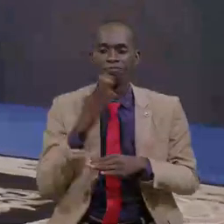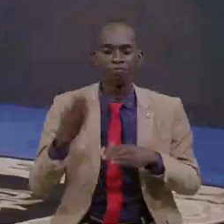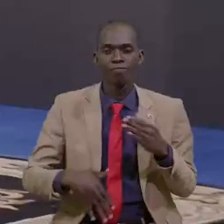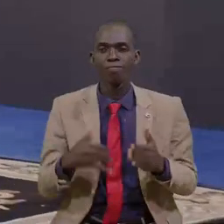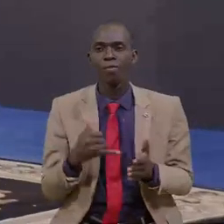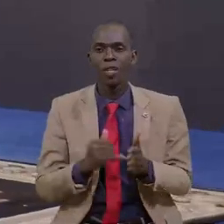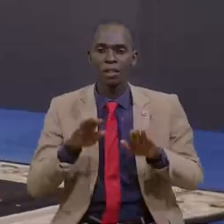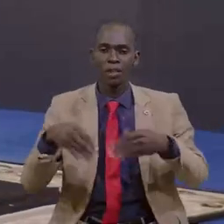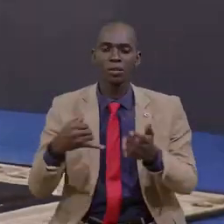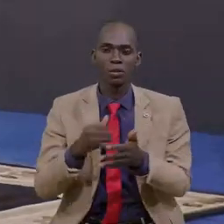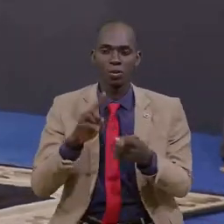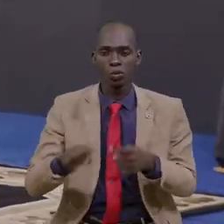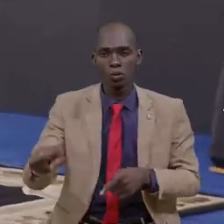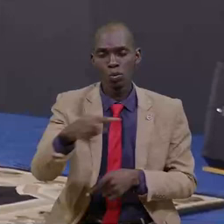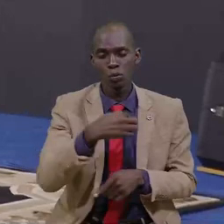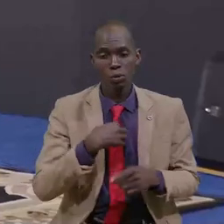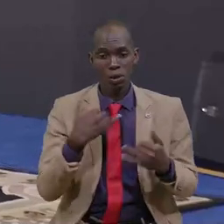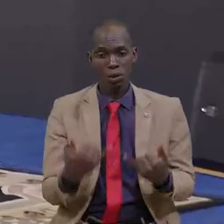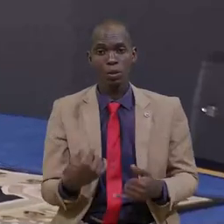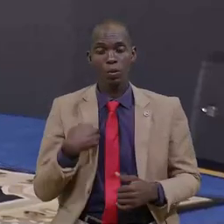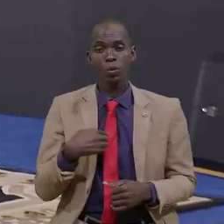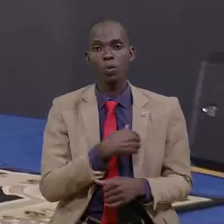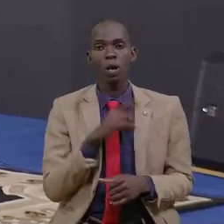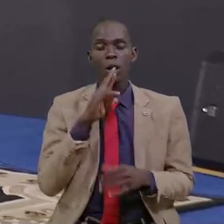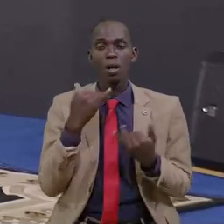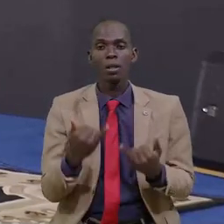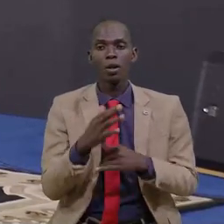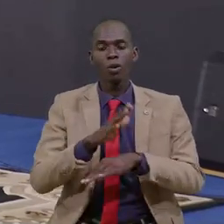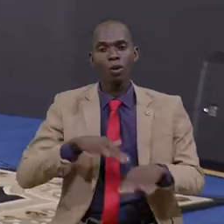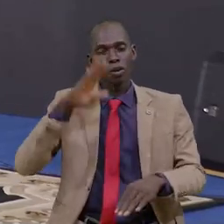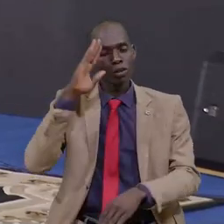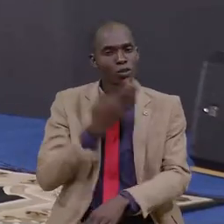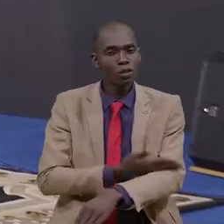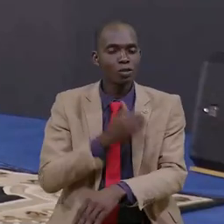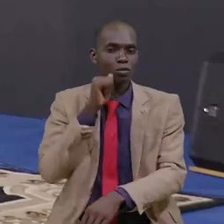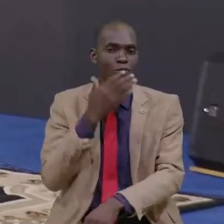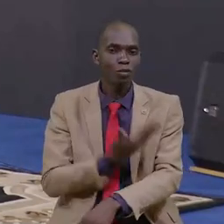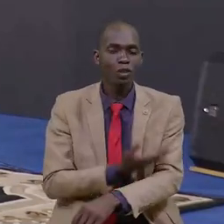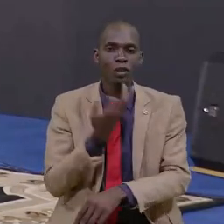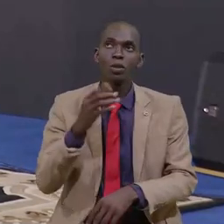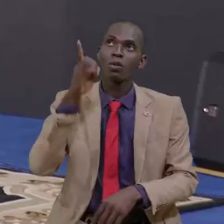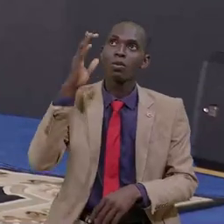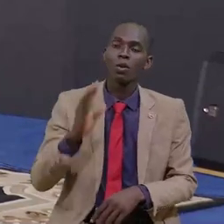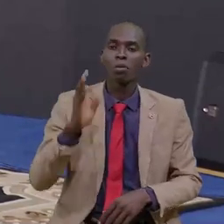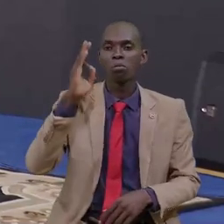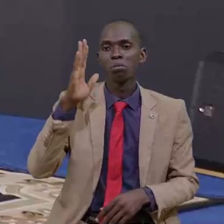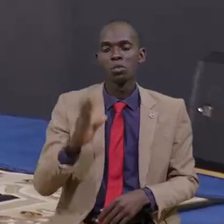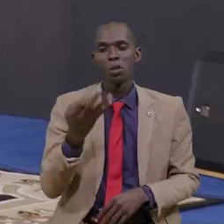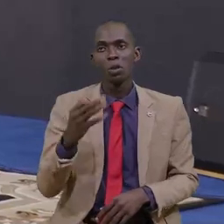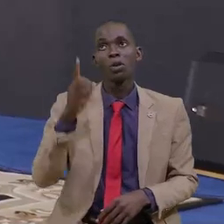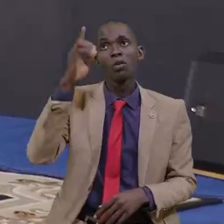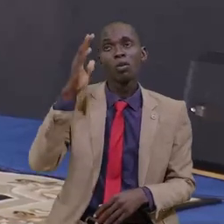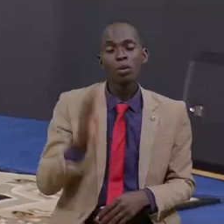l'a donné maintenant. Et nous sommes maintenant appelés fils de Dieu, filles de Dieu, ministres de Dieu, serviteurs de